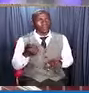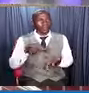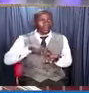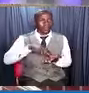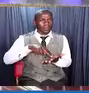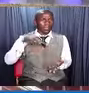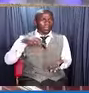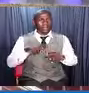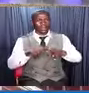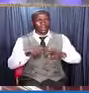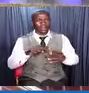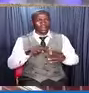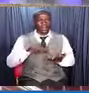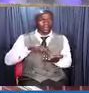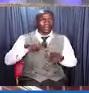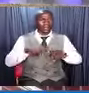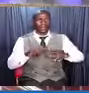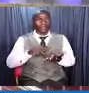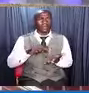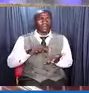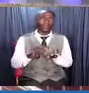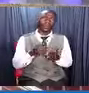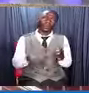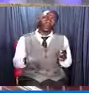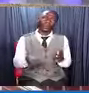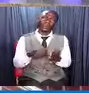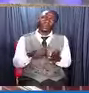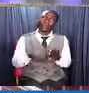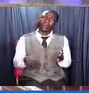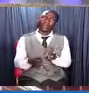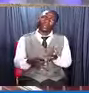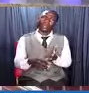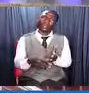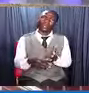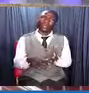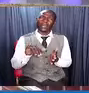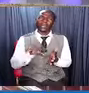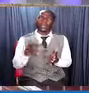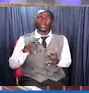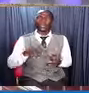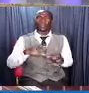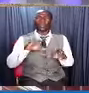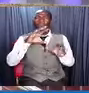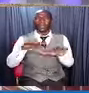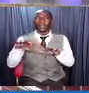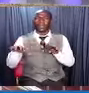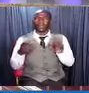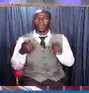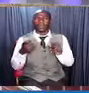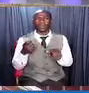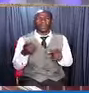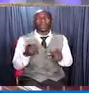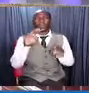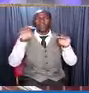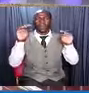Mara umesimama sasa. You've already stood. Haya ni nini? Oh, what is it? Nilikuwa nafika Mariakani kidogo. I was going to Mariakani. Ah,